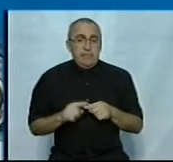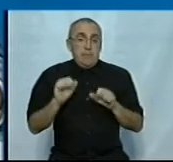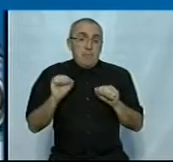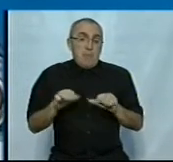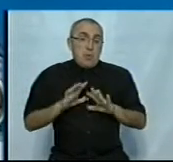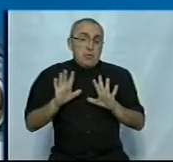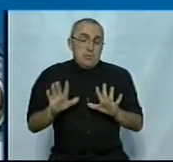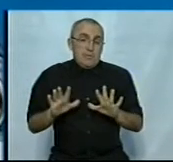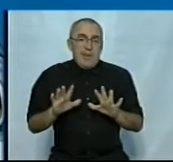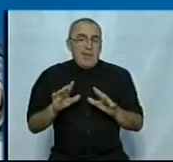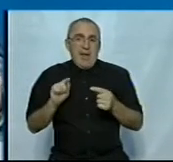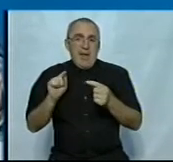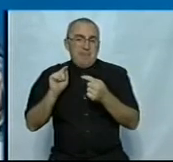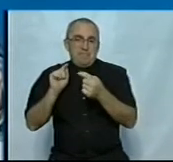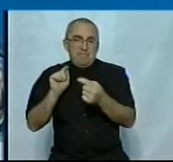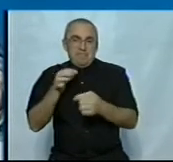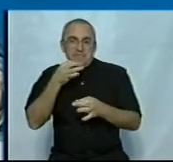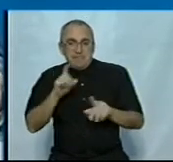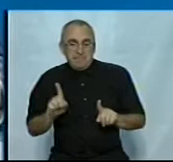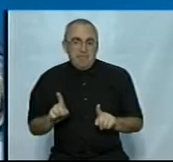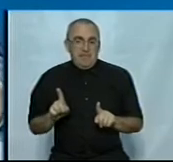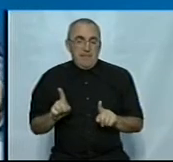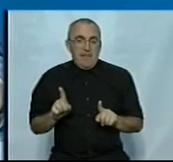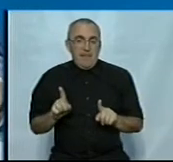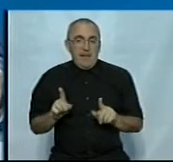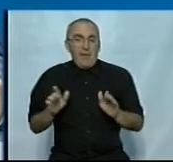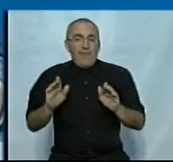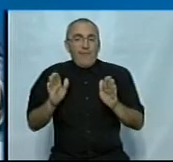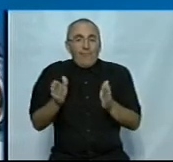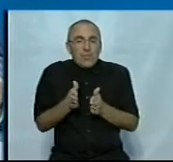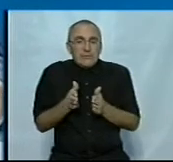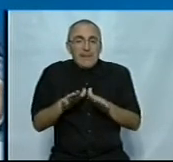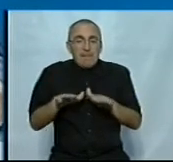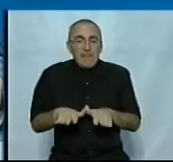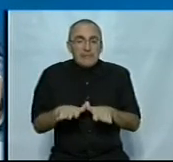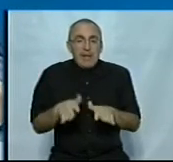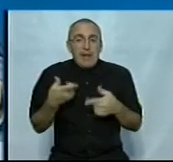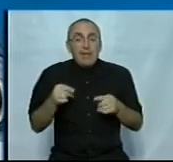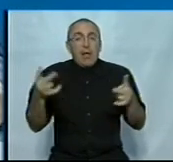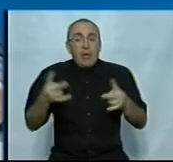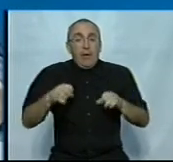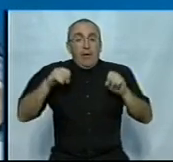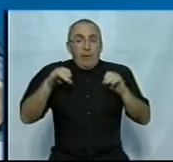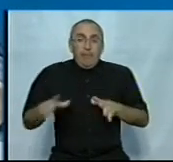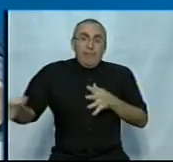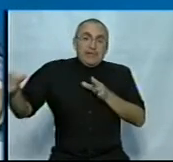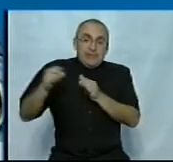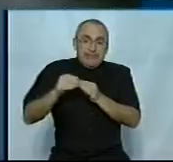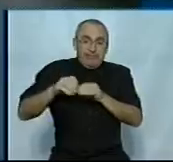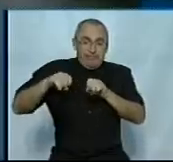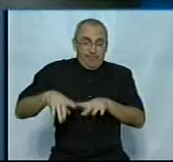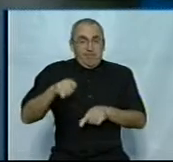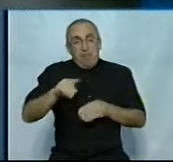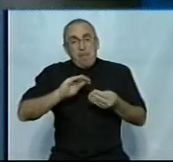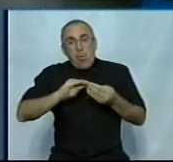можливо, претензії або то вузькі місця, які треба вирішувати спільно. Ті